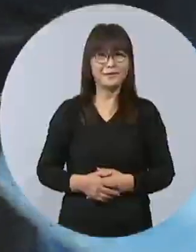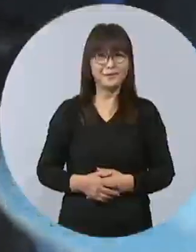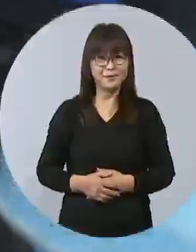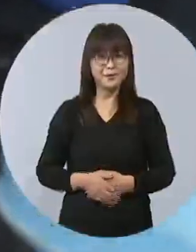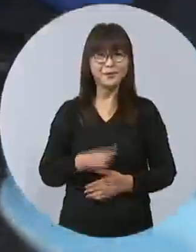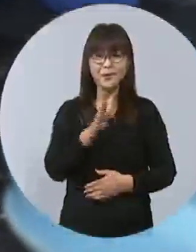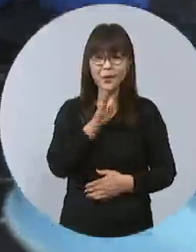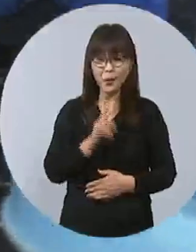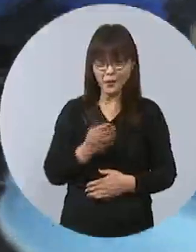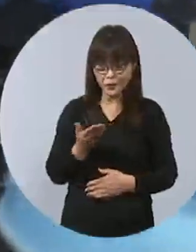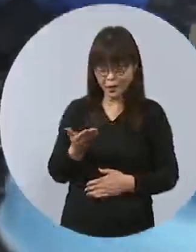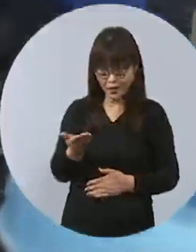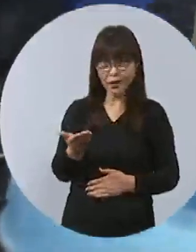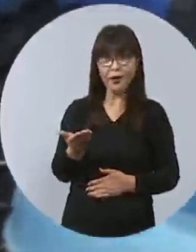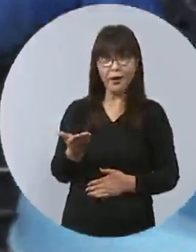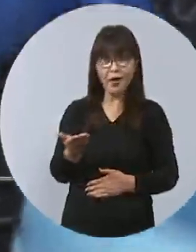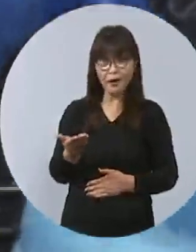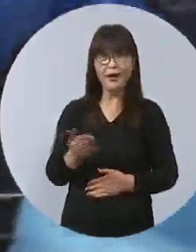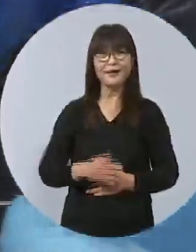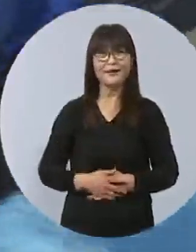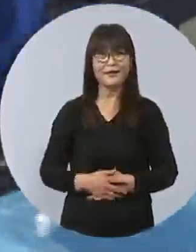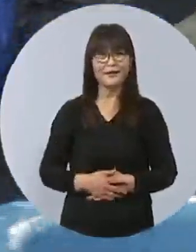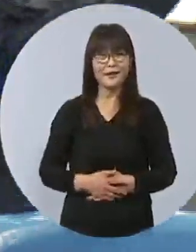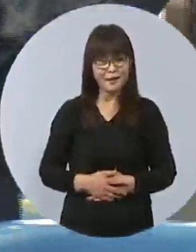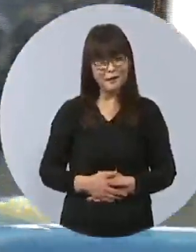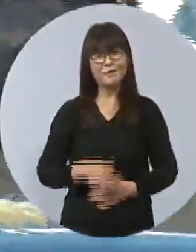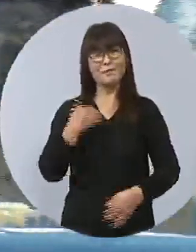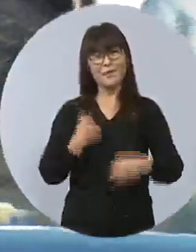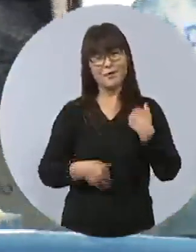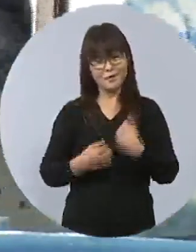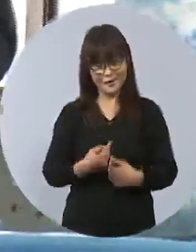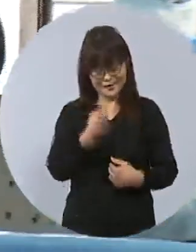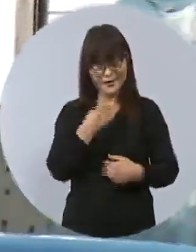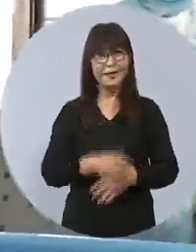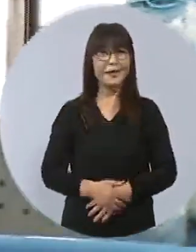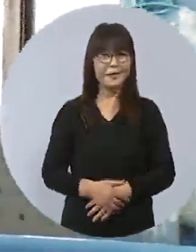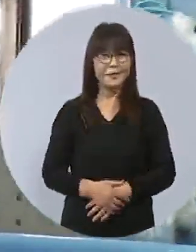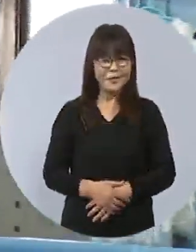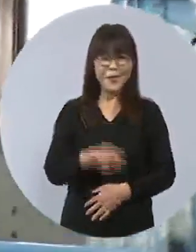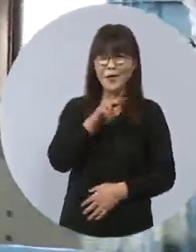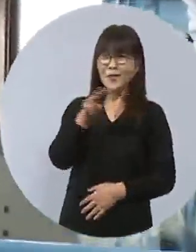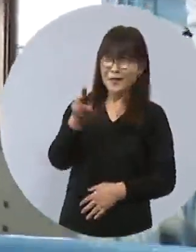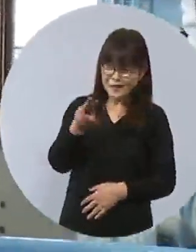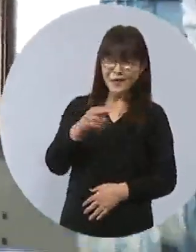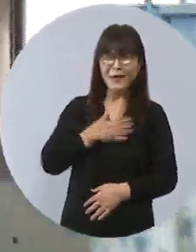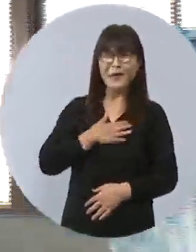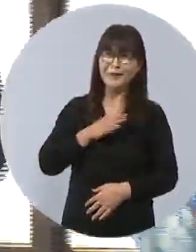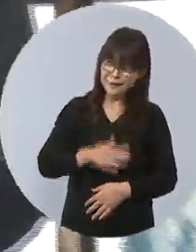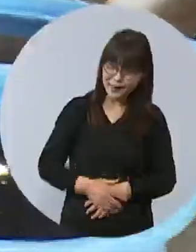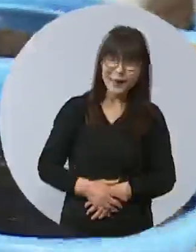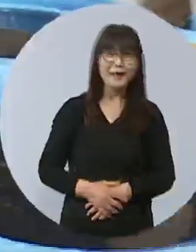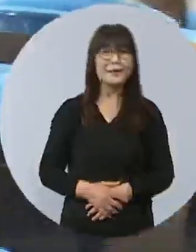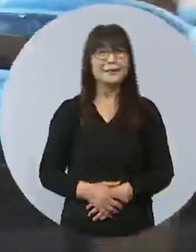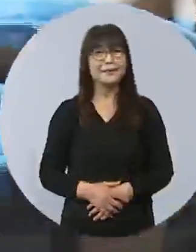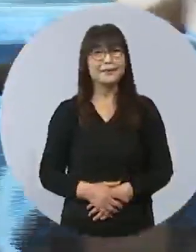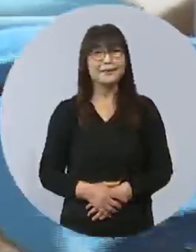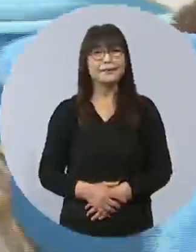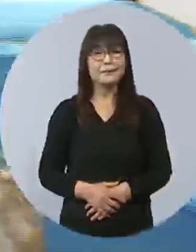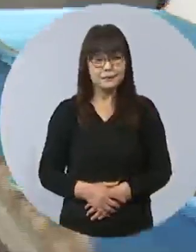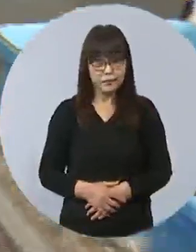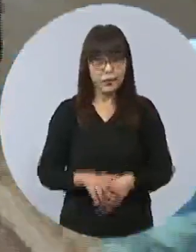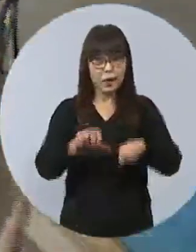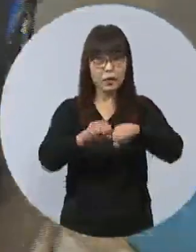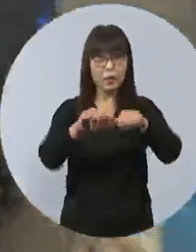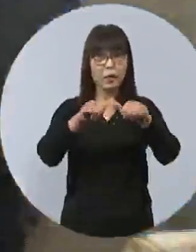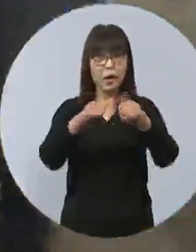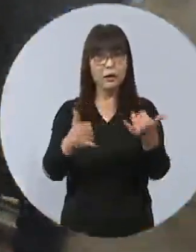実際どうですか、こう作業されて。 楽しいです。 楽しいですかもう楽しそうなのが溢れて 障害